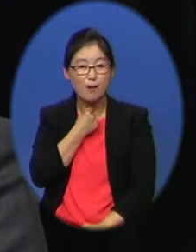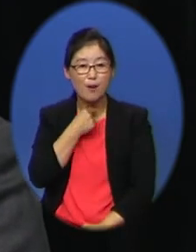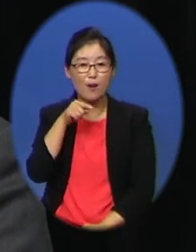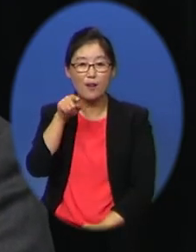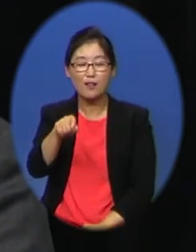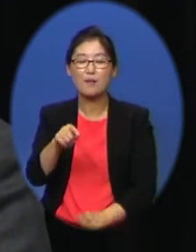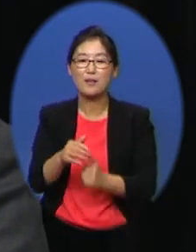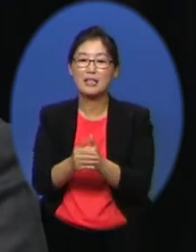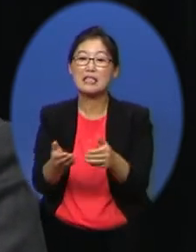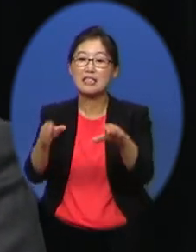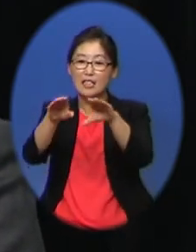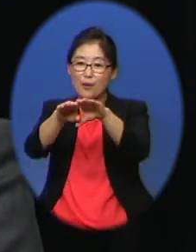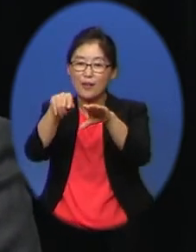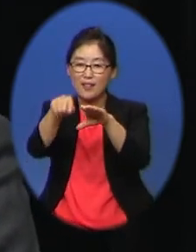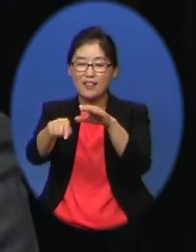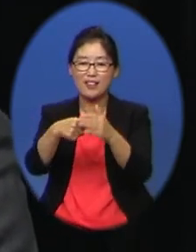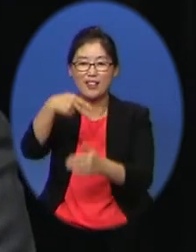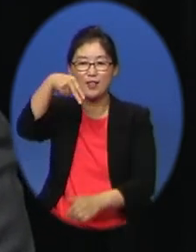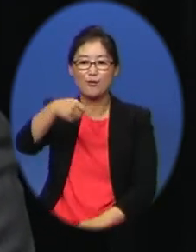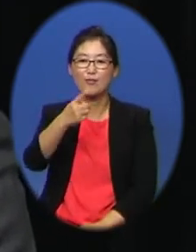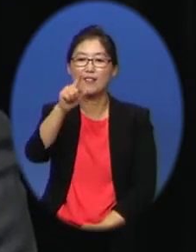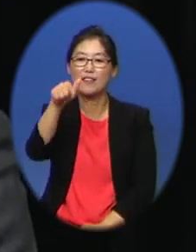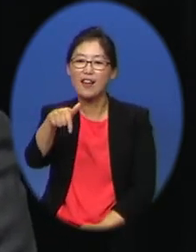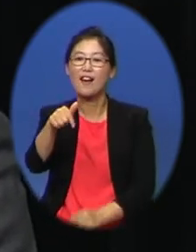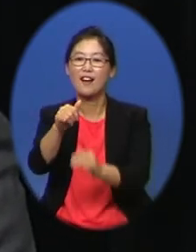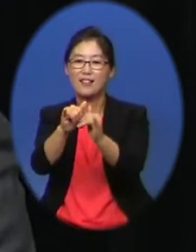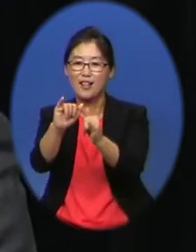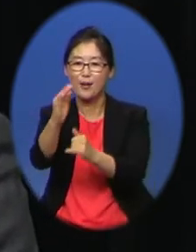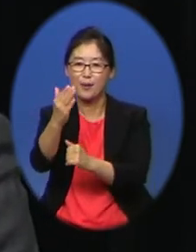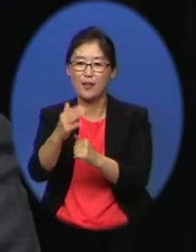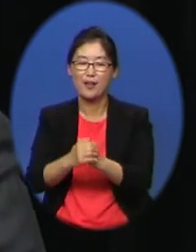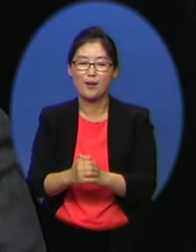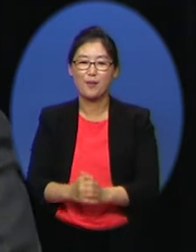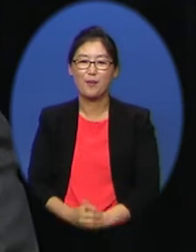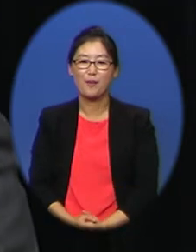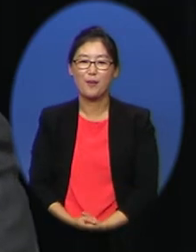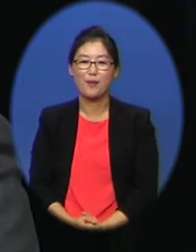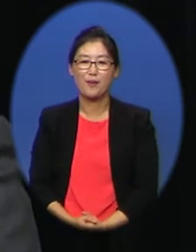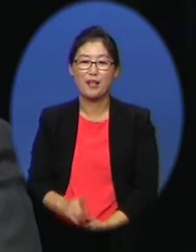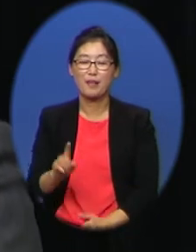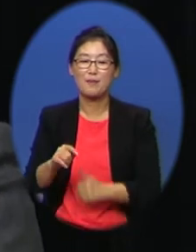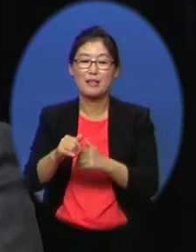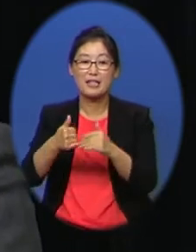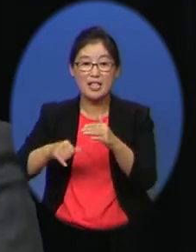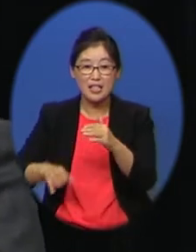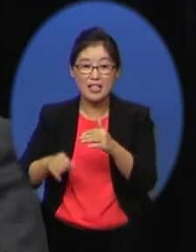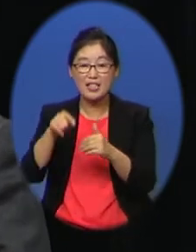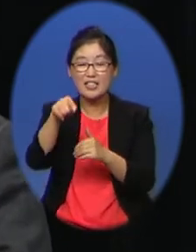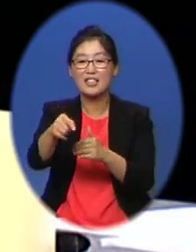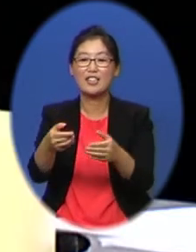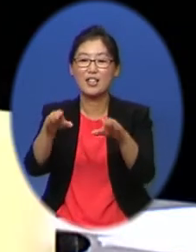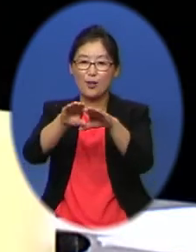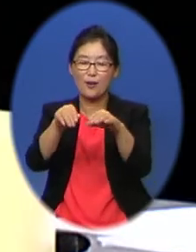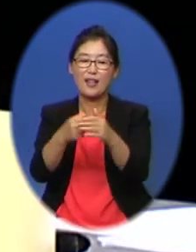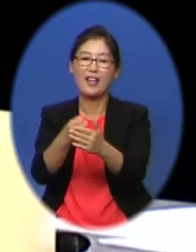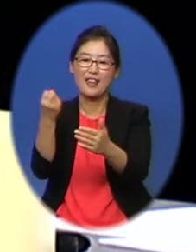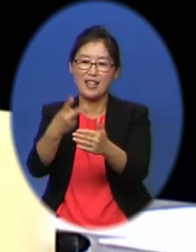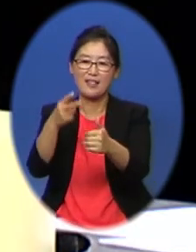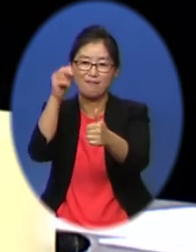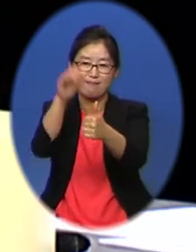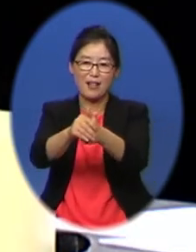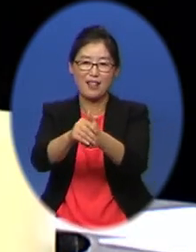제3의 기관이 수탁자가 되거나 아니면 자녀들이 그 제3의 기관에 재신탁을 하는 방법도 있습니다. 예. 자,